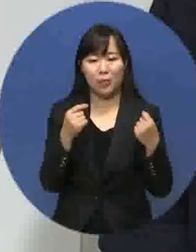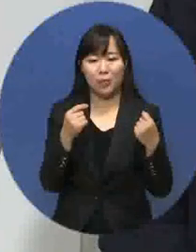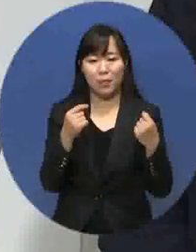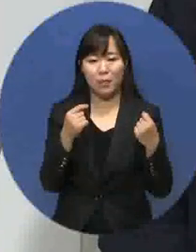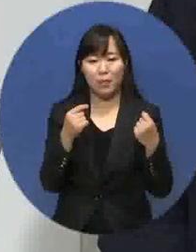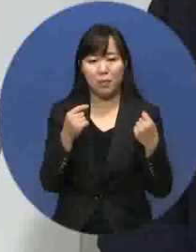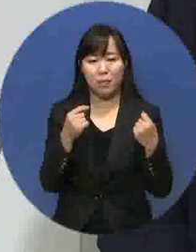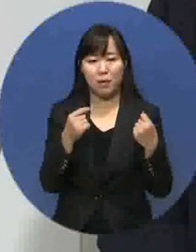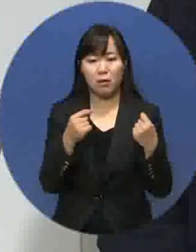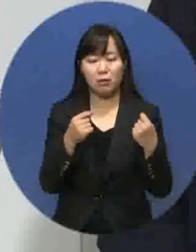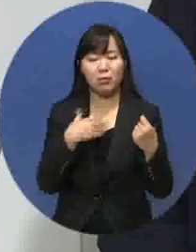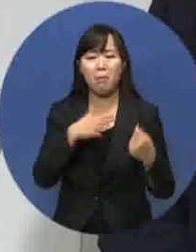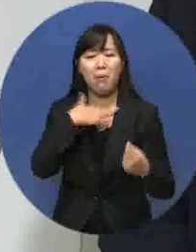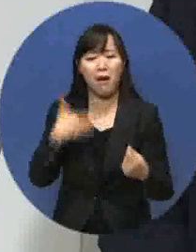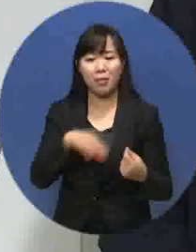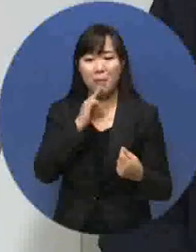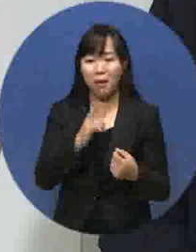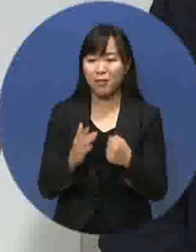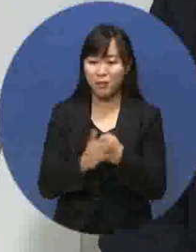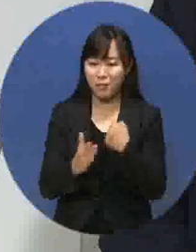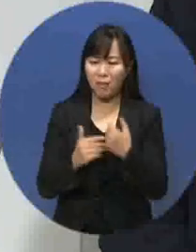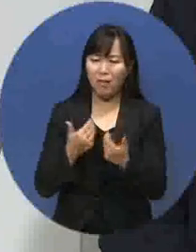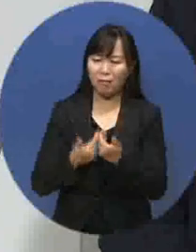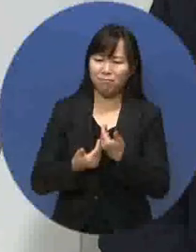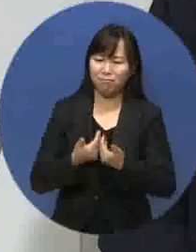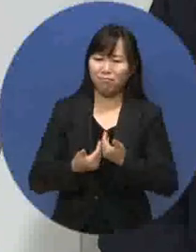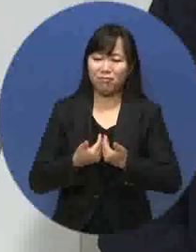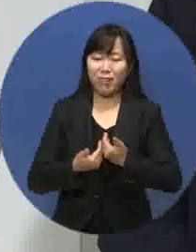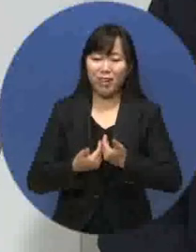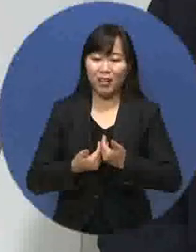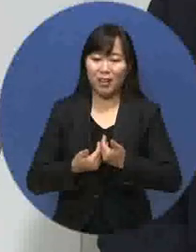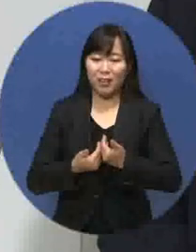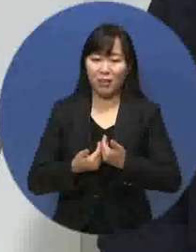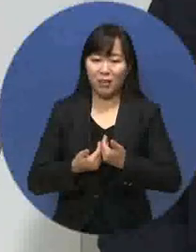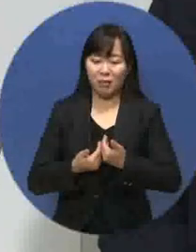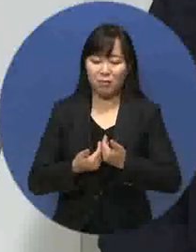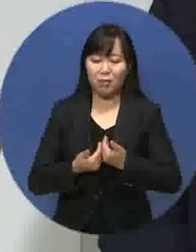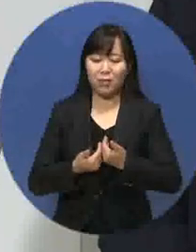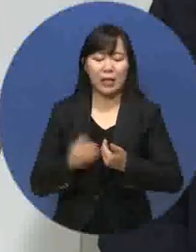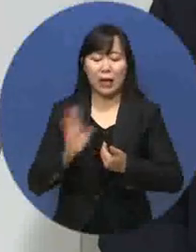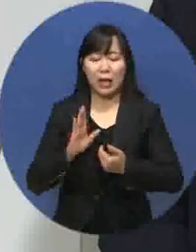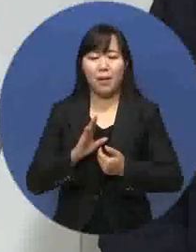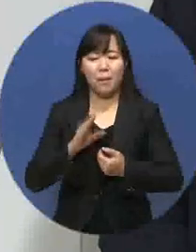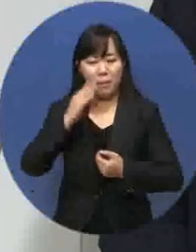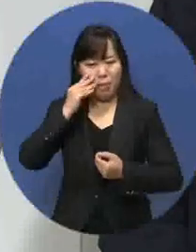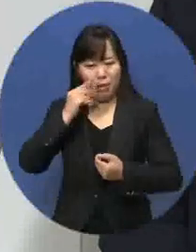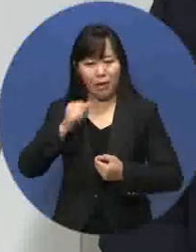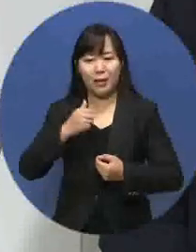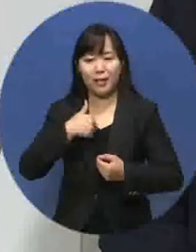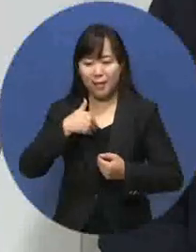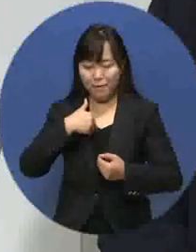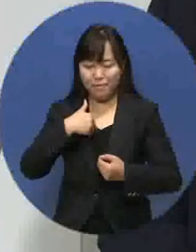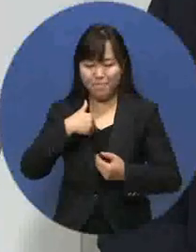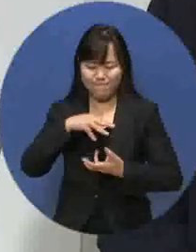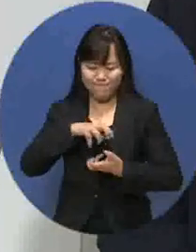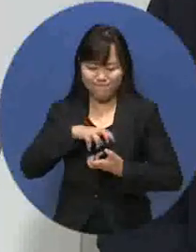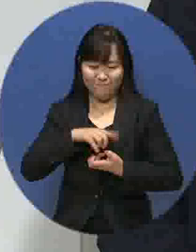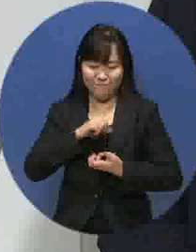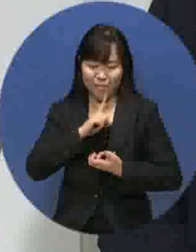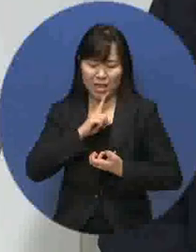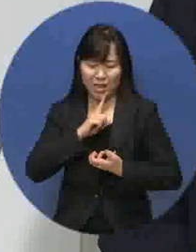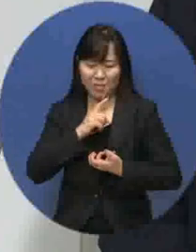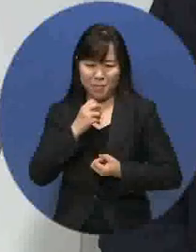진짜처럼 해야 돼. 안 쓰던 말이라 그게 굉장히 낯선 걸 또 이제 낯설지 않게 제 스스로 안에서 녹여야 되는 게